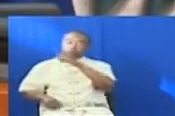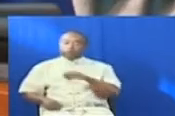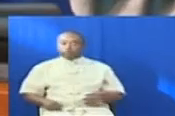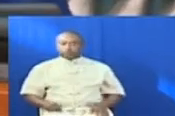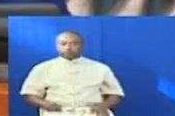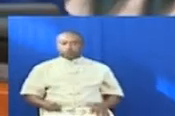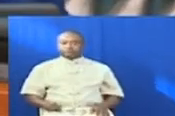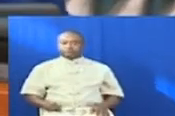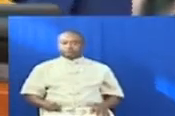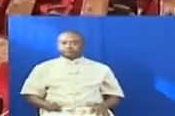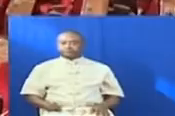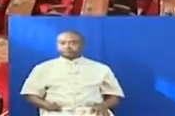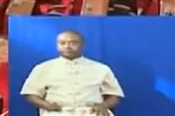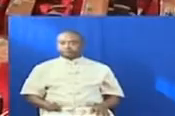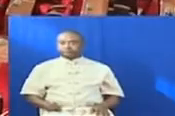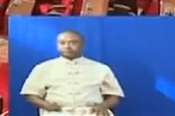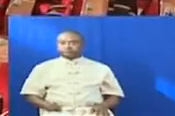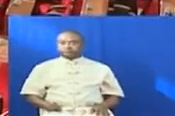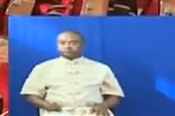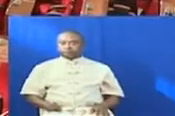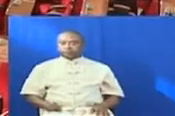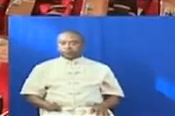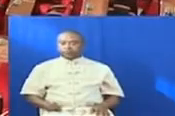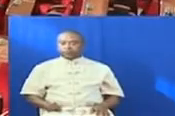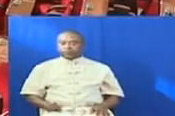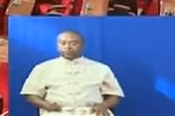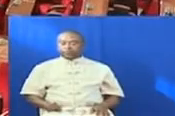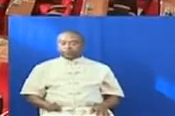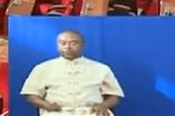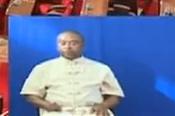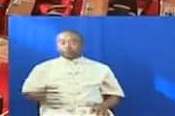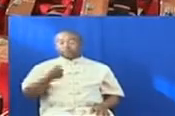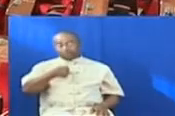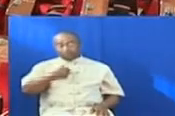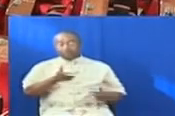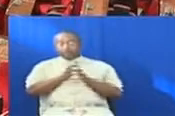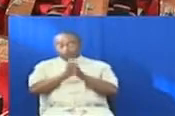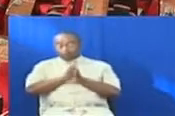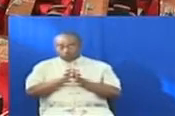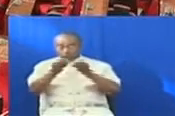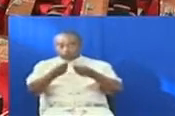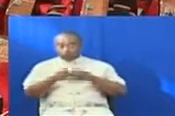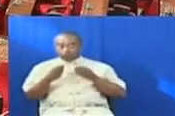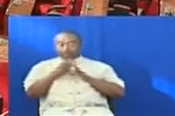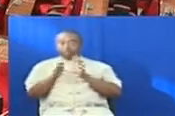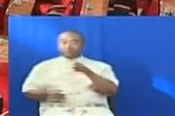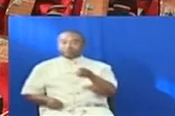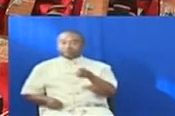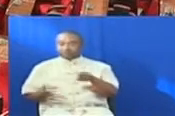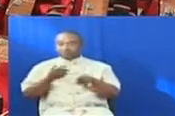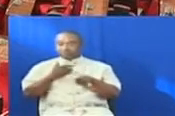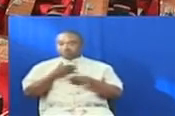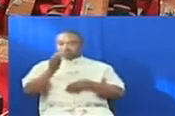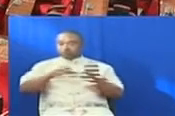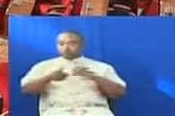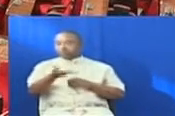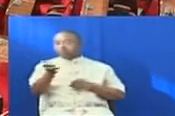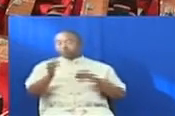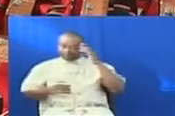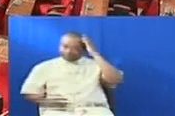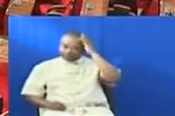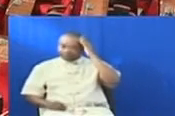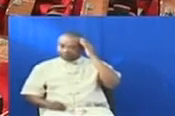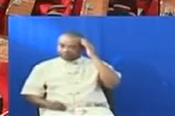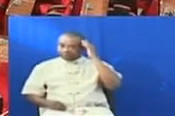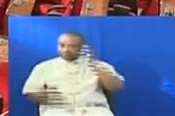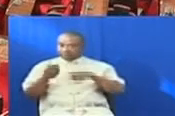Kuchauka ajiandae. Mheshimiwa Naibu Spika, nakushukuru kwa kunipa nafasi ya kuchangia kwenye